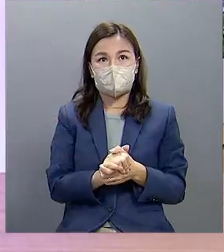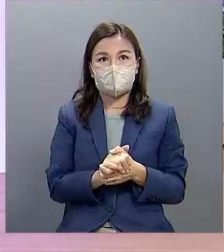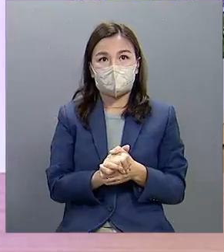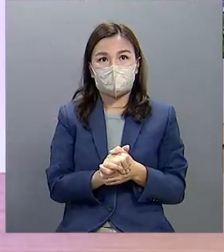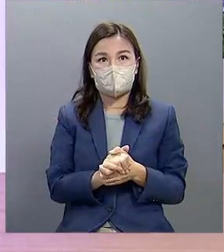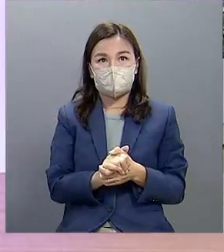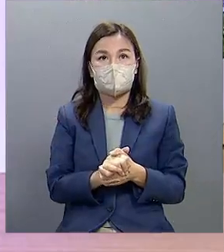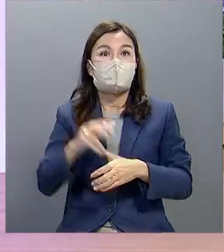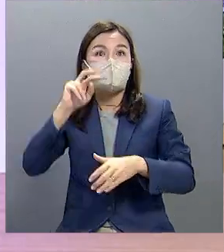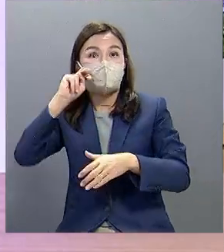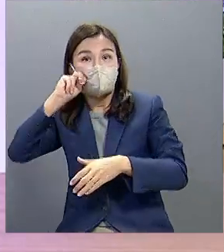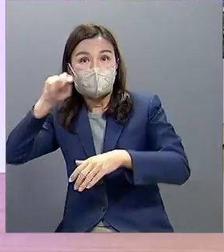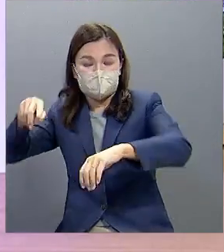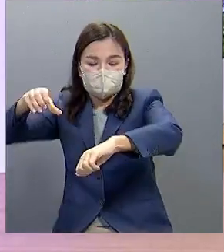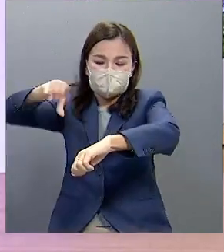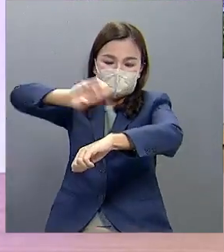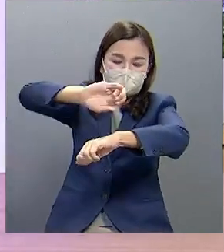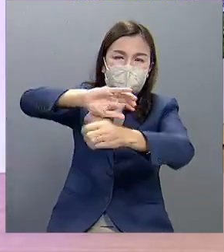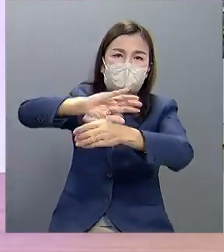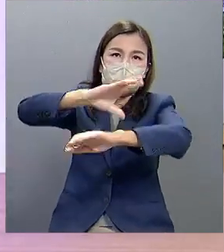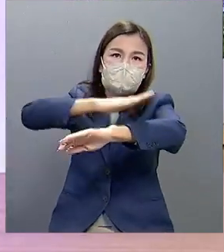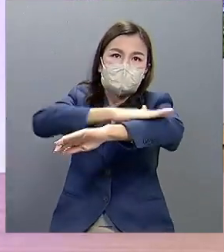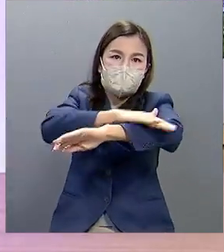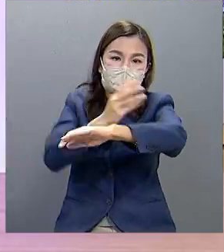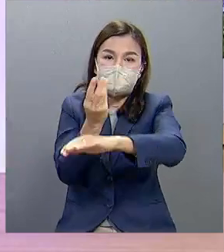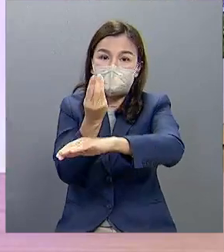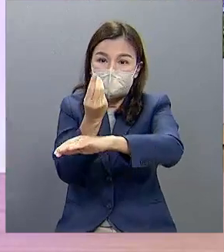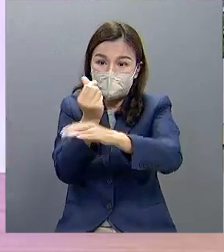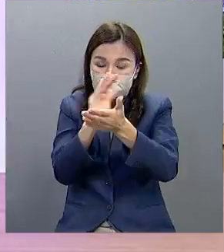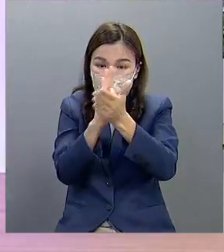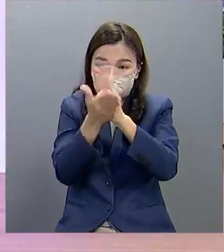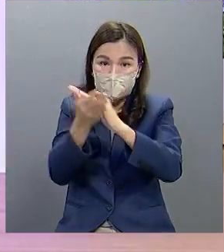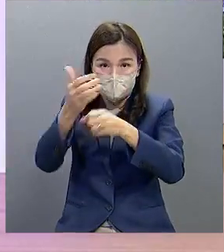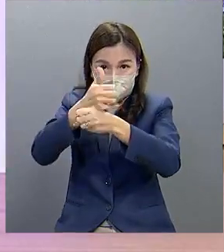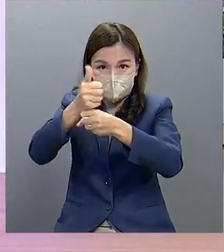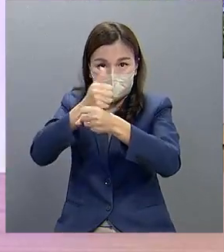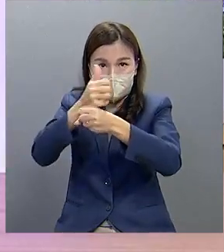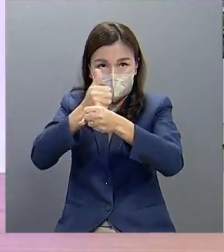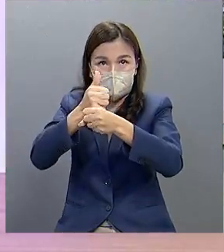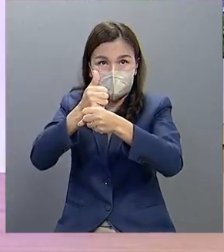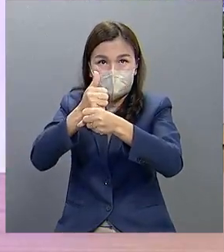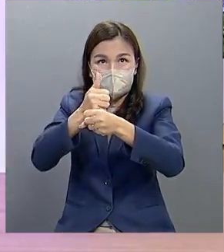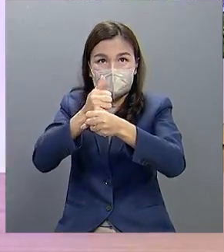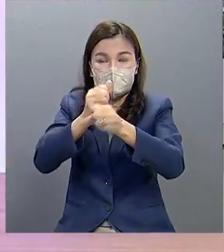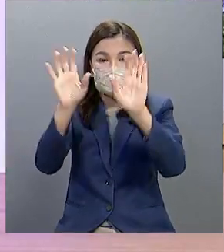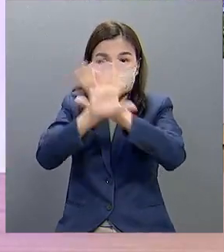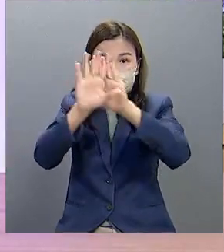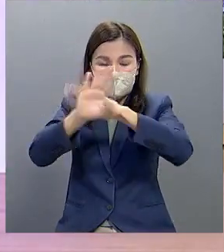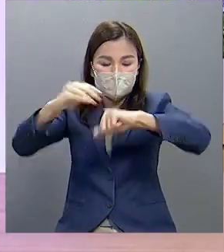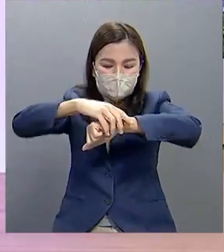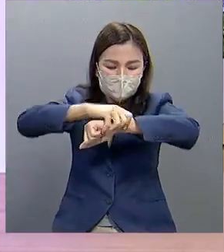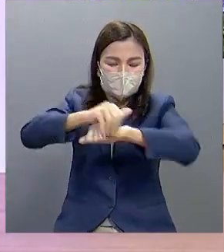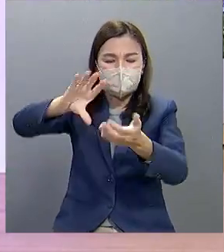เป็นน้ำนมแบบนี้แล้วก็ลักษณะมันก็จะกลายเหมือนเป็นโลชั่นที่เราทาเนี่ยนะคะแล้วก็มันก็จะ